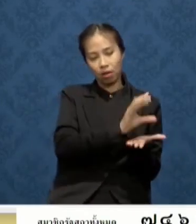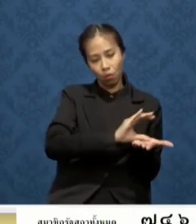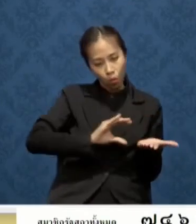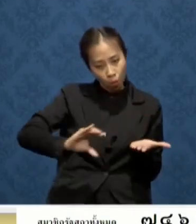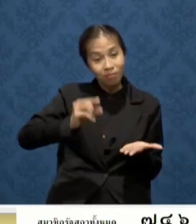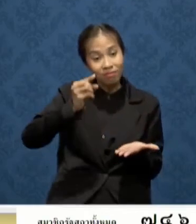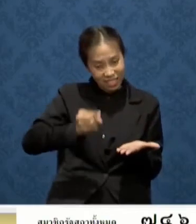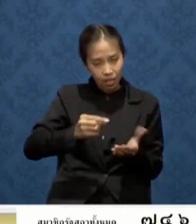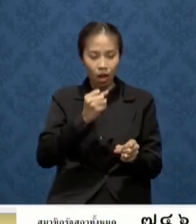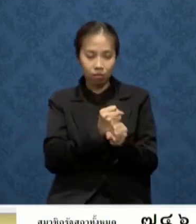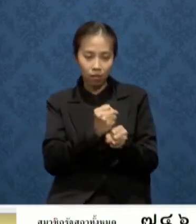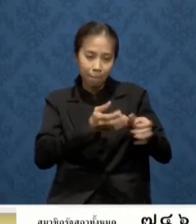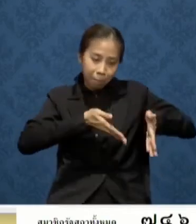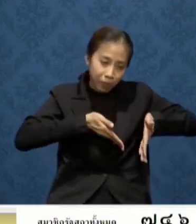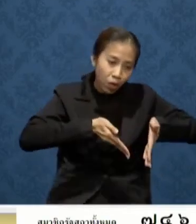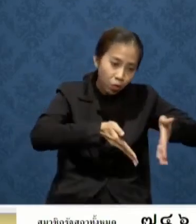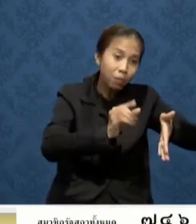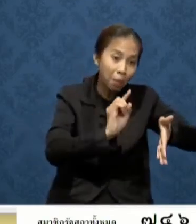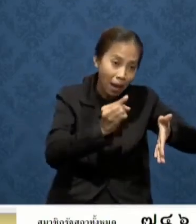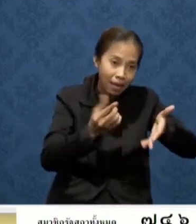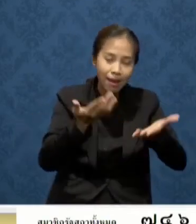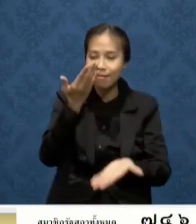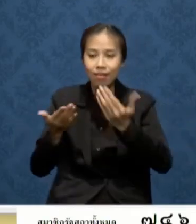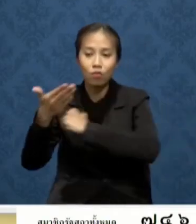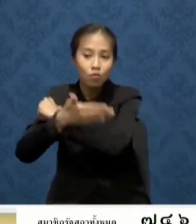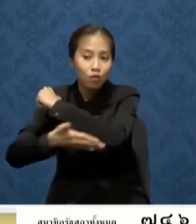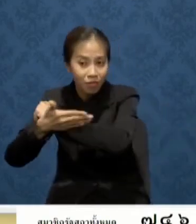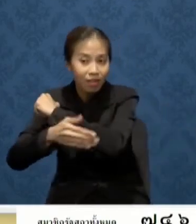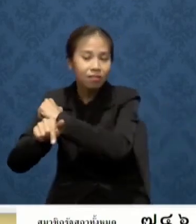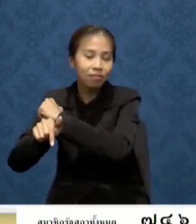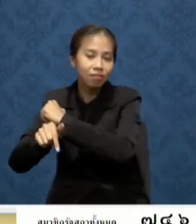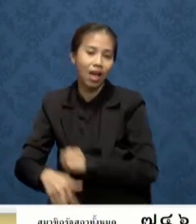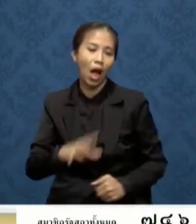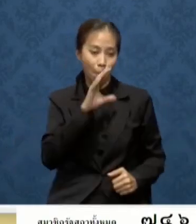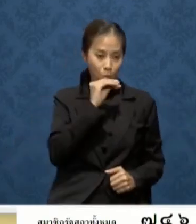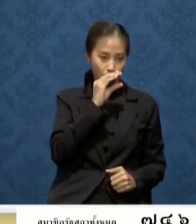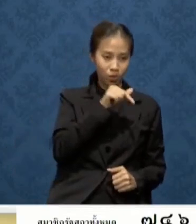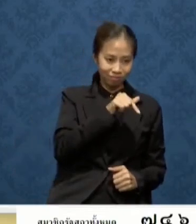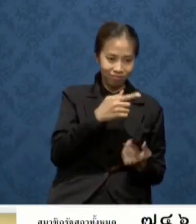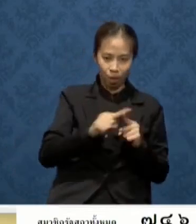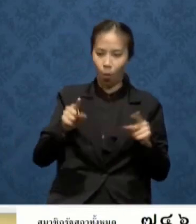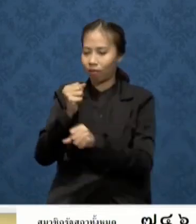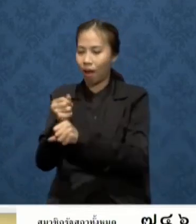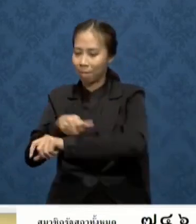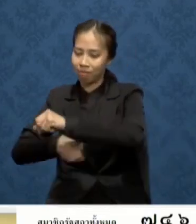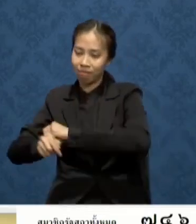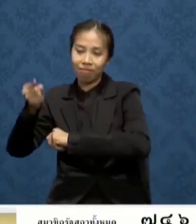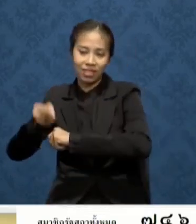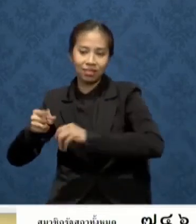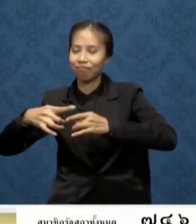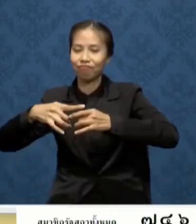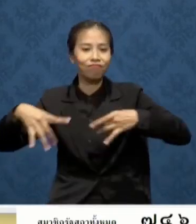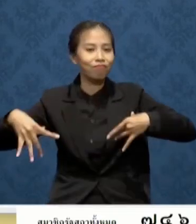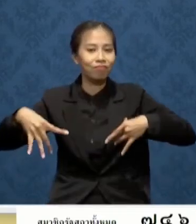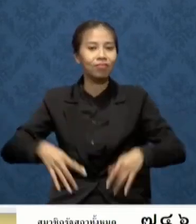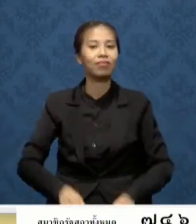ลไปกับถนนหรือรางไม่ใช่พูดอย่าง ทำอย่างแต่กอยากจะเตือนไ้นะครับ ว